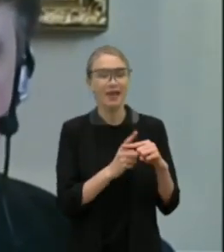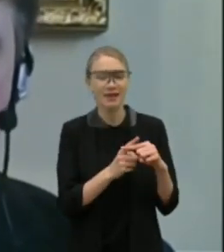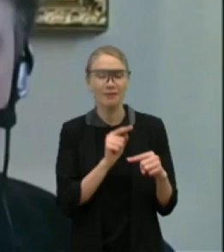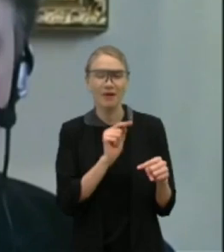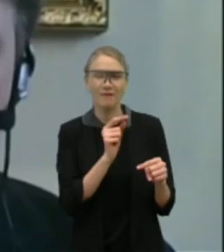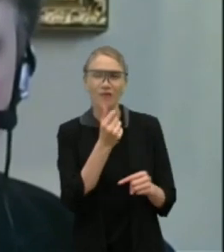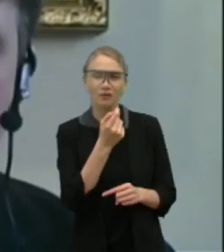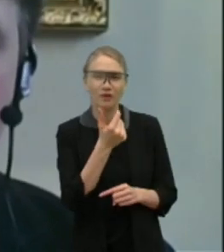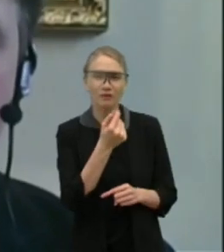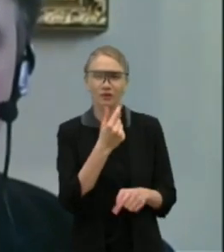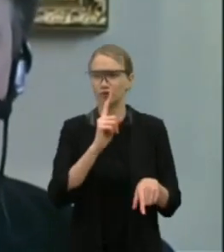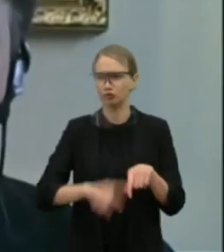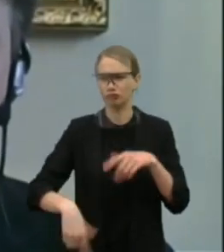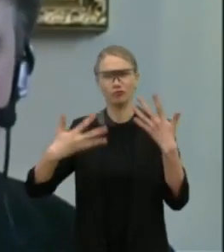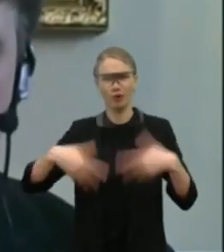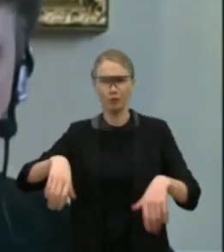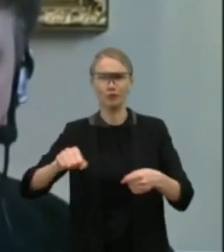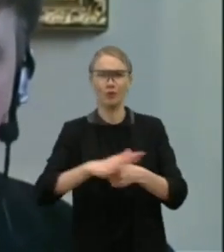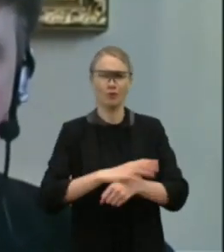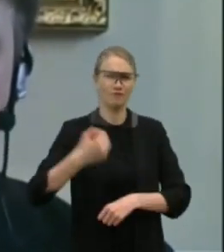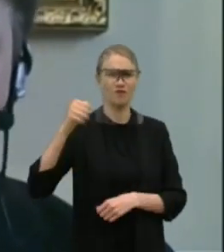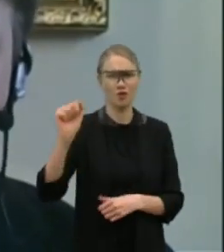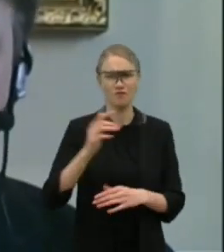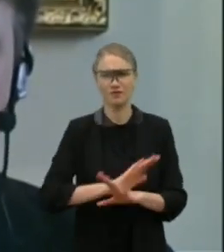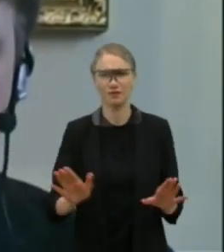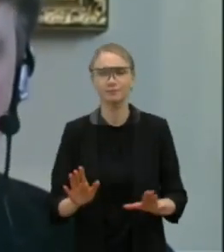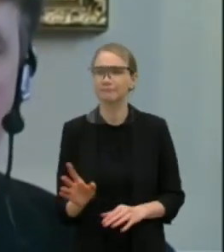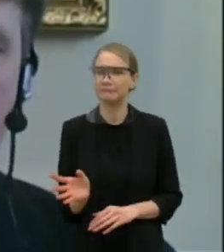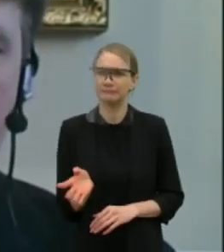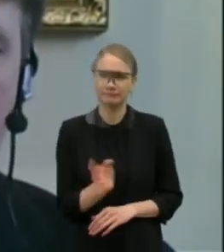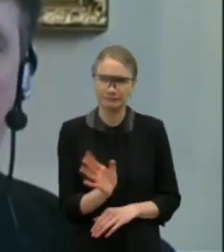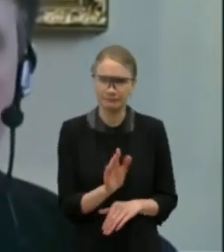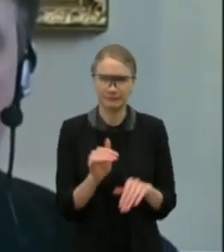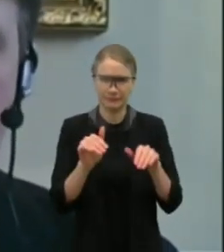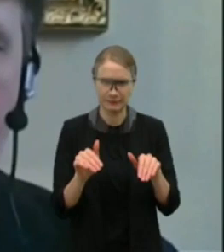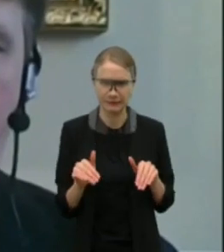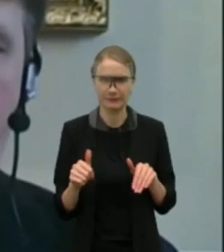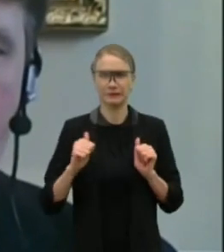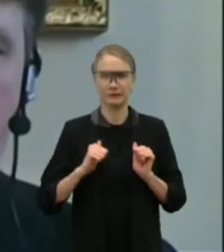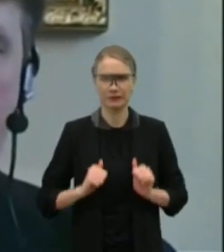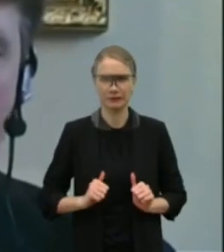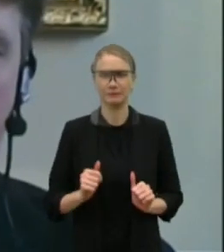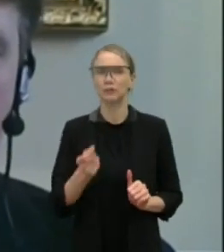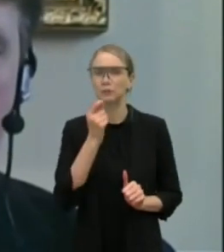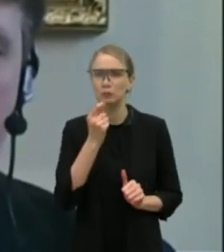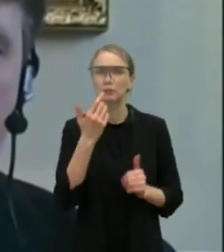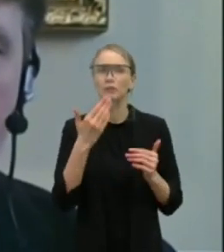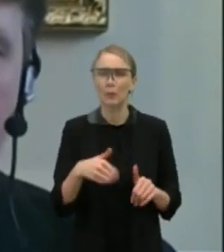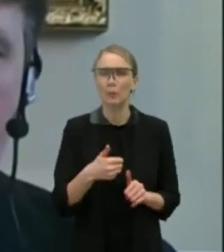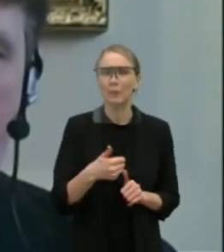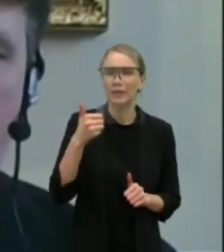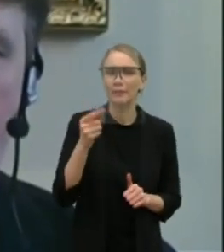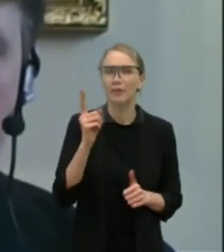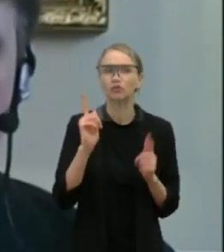ženklus palaikytume, kad tai yra mūsų pergalė ir kad mes galime jau na, tikrai skelbti, kad iš tikrųjų